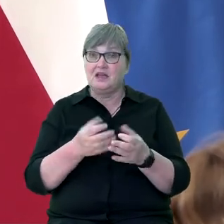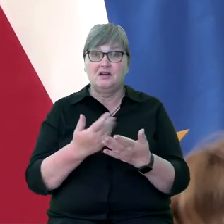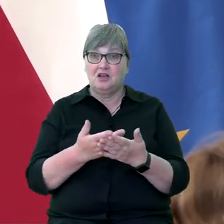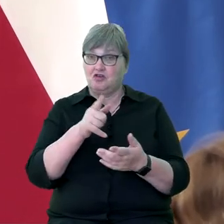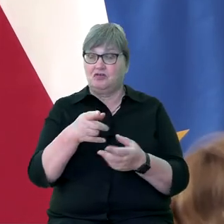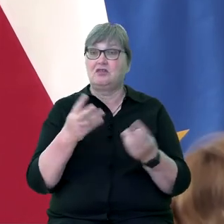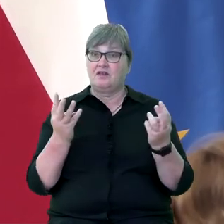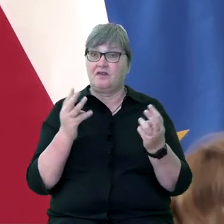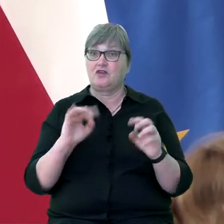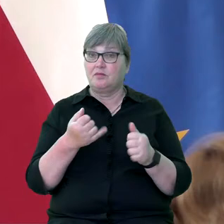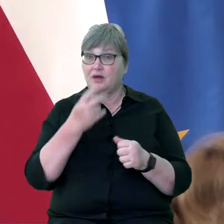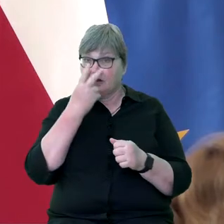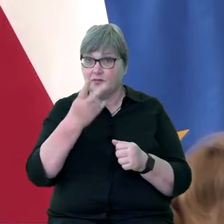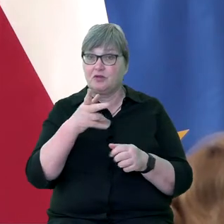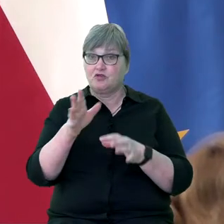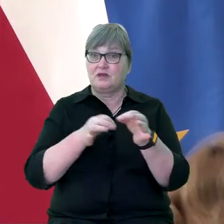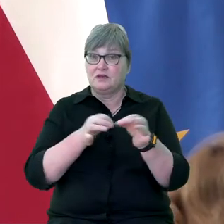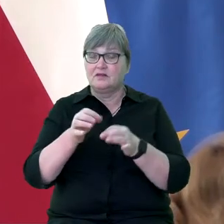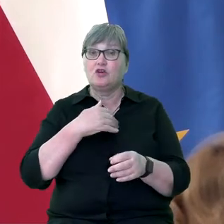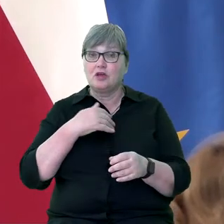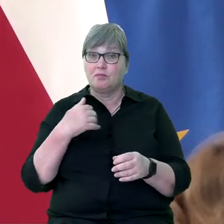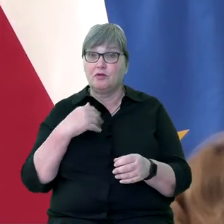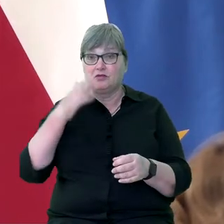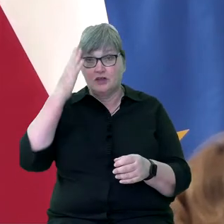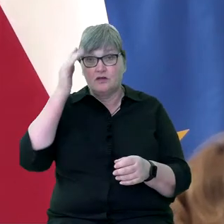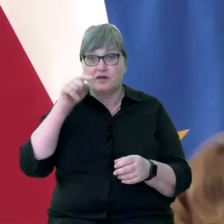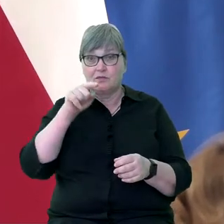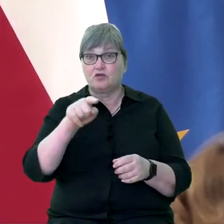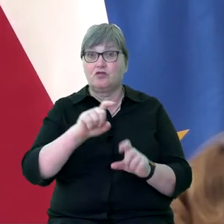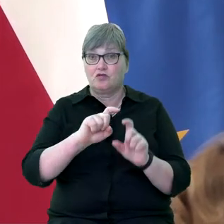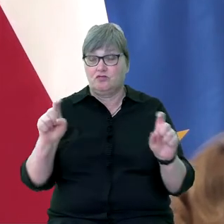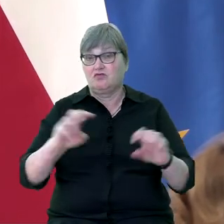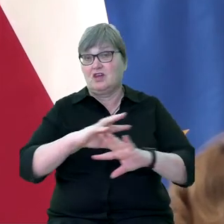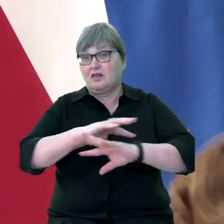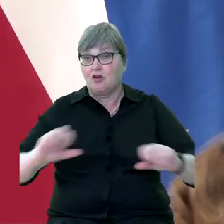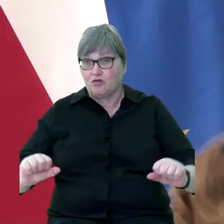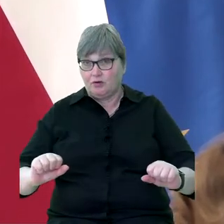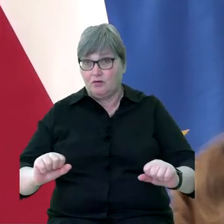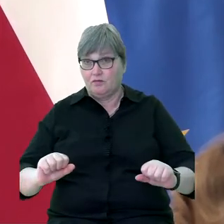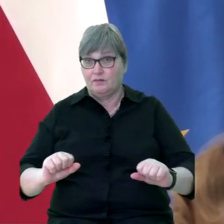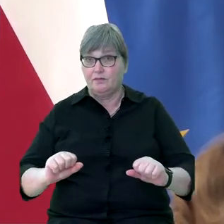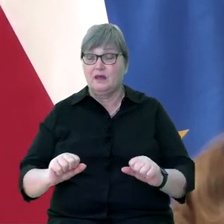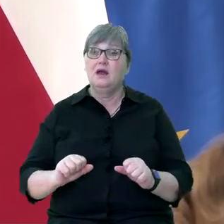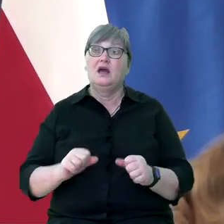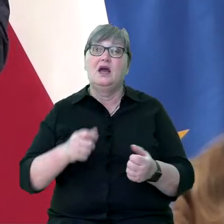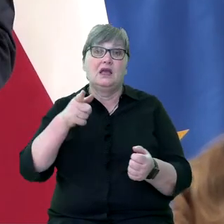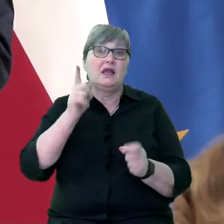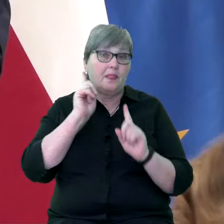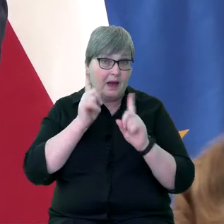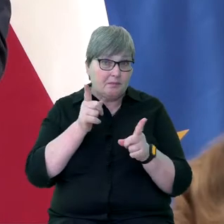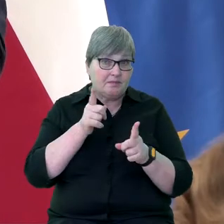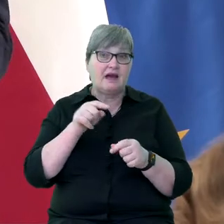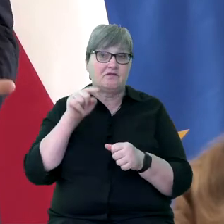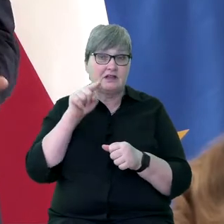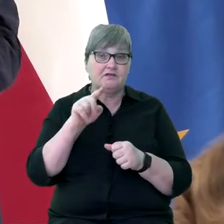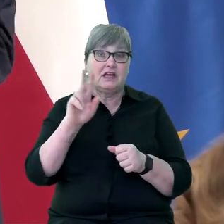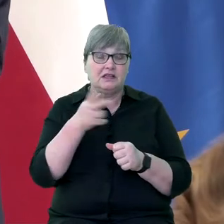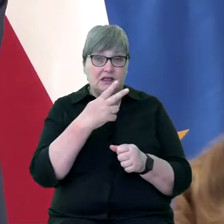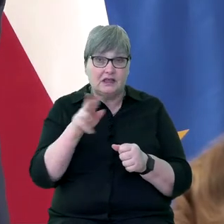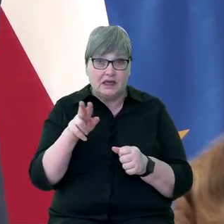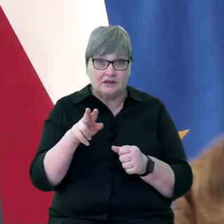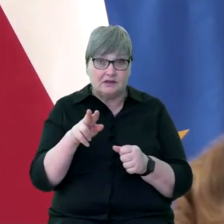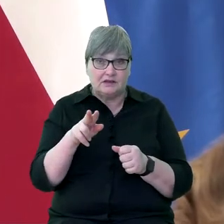na historię Polski, wiemy, że są to czasy zaborów, A więc tak naprawdę wtedy, kiedy